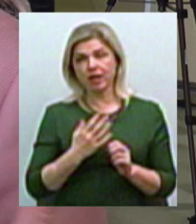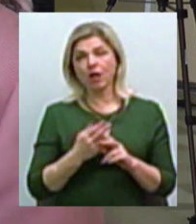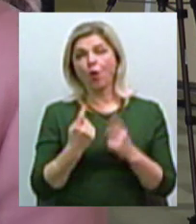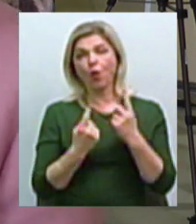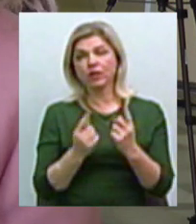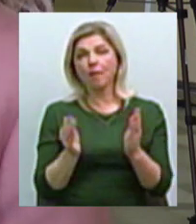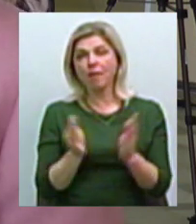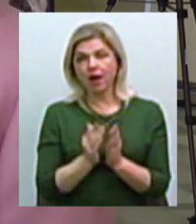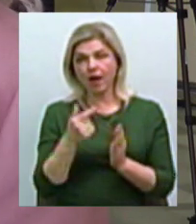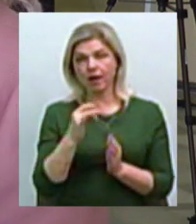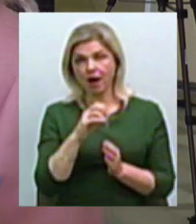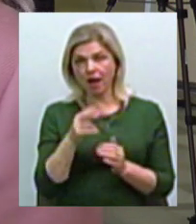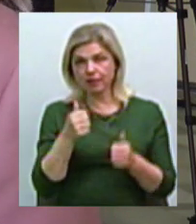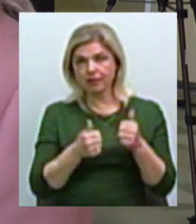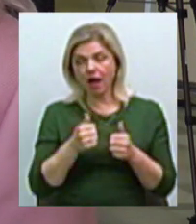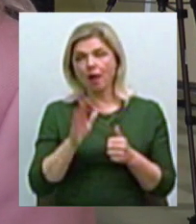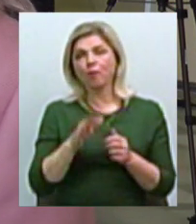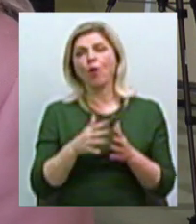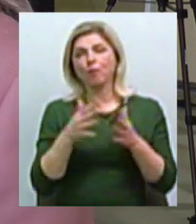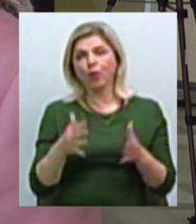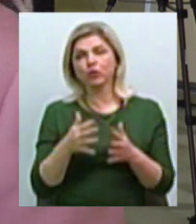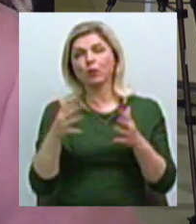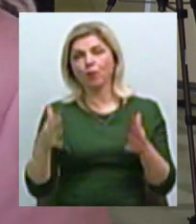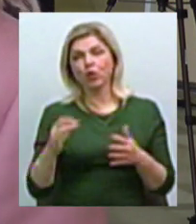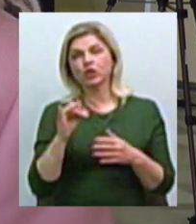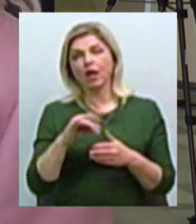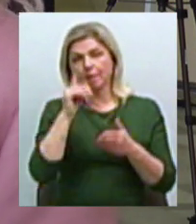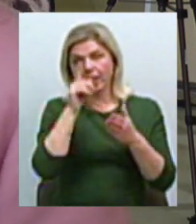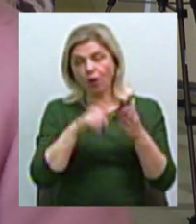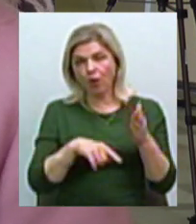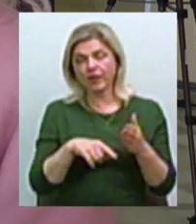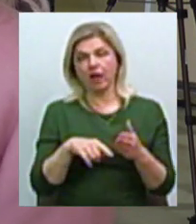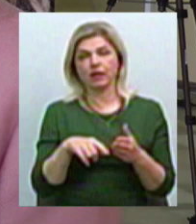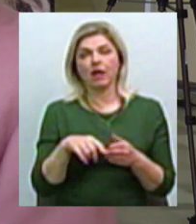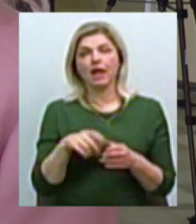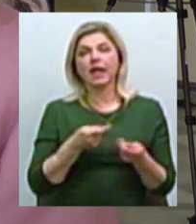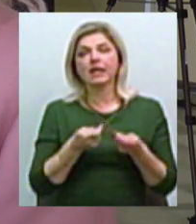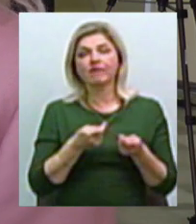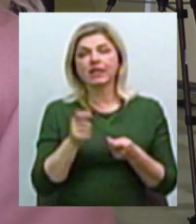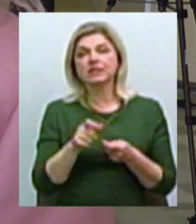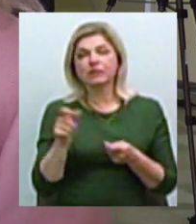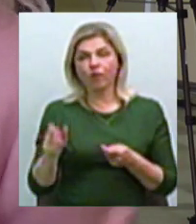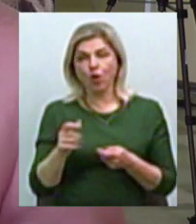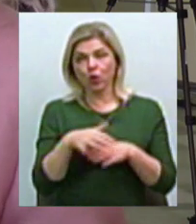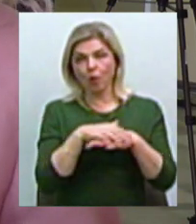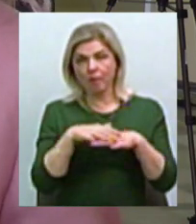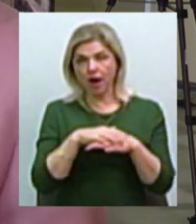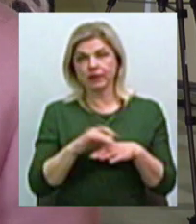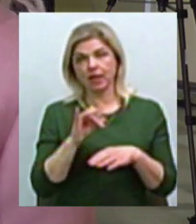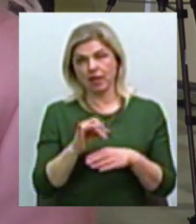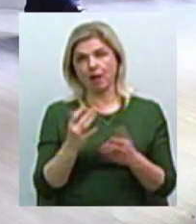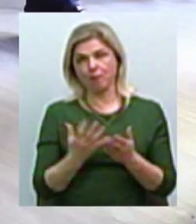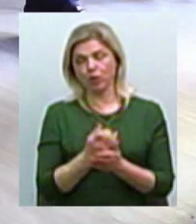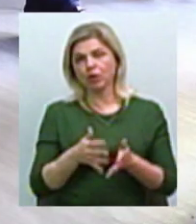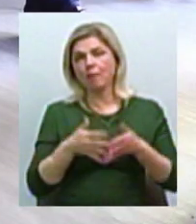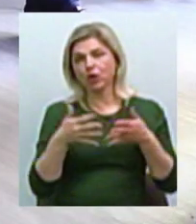потім запропонували іншим, потім переконали керівництво громади на те, що також треба дофінансувати, і вийшов здоровенний величезний